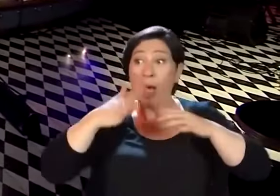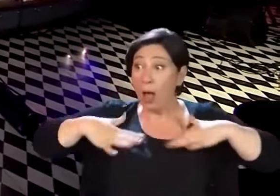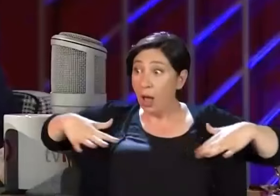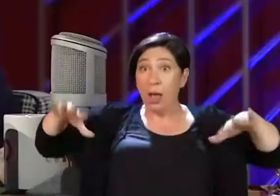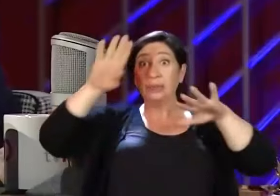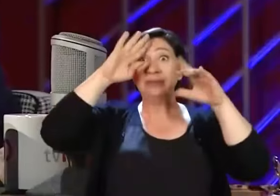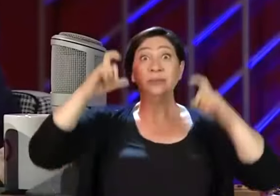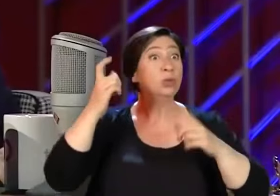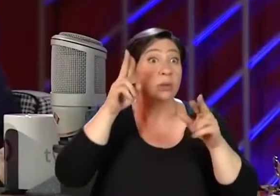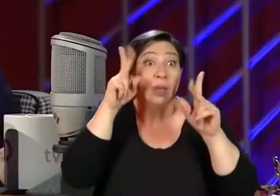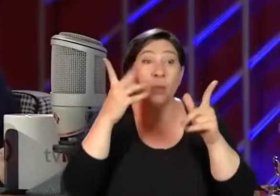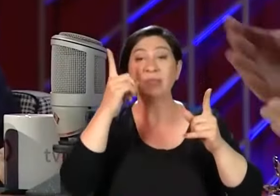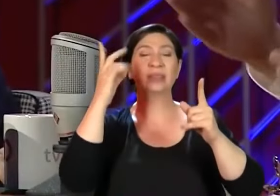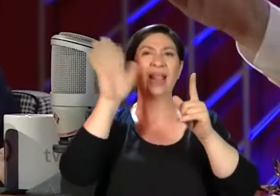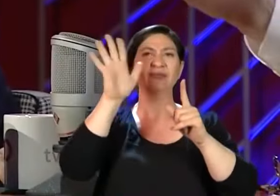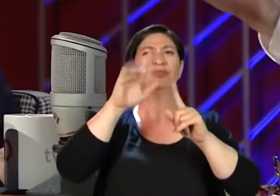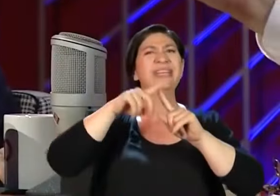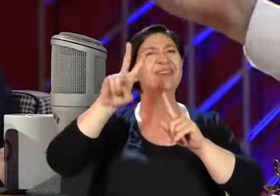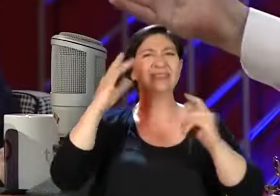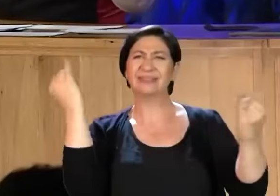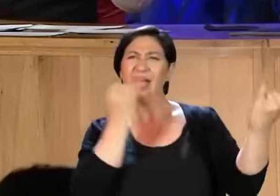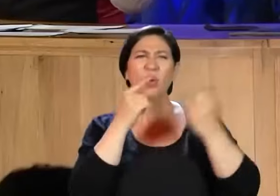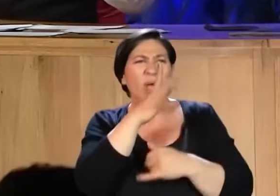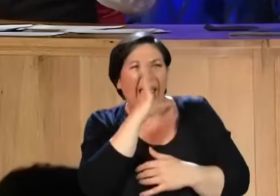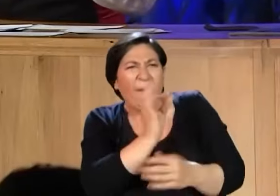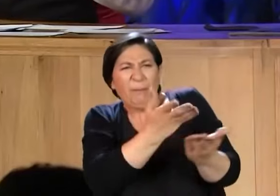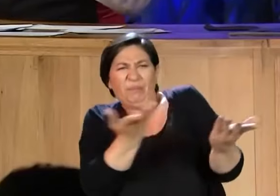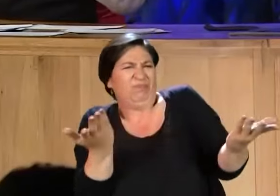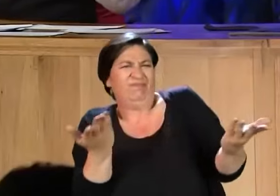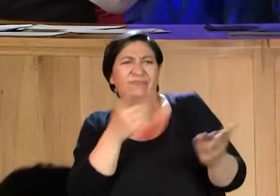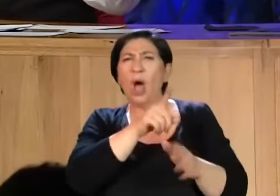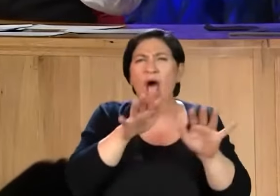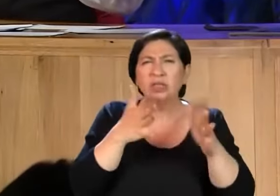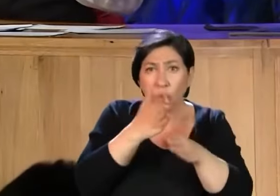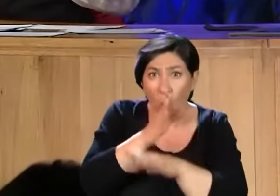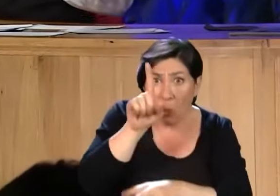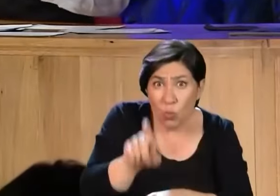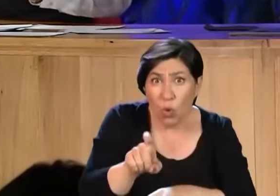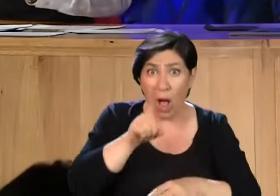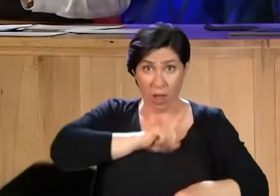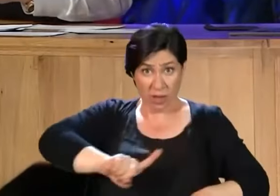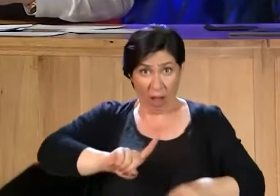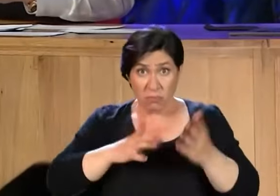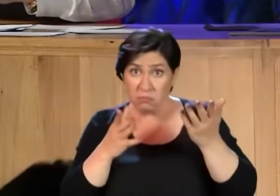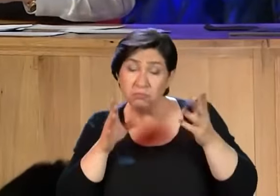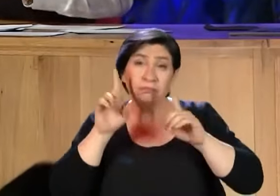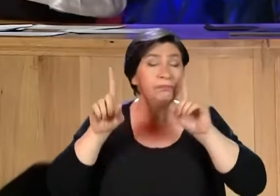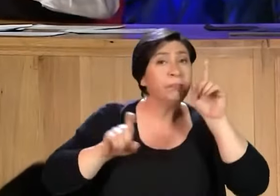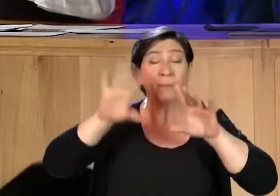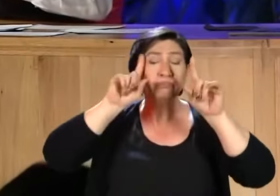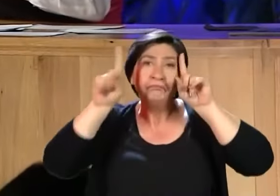televizyon tartışmalarından hatırlıyorum. Ya kimdir bu adam? İşte acaba doğru bir aday mı filan